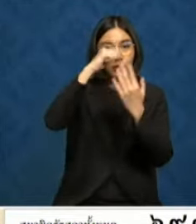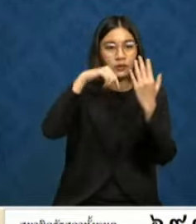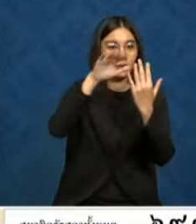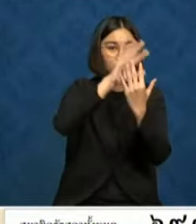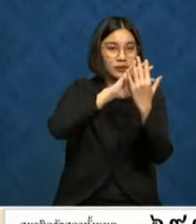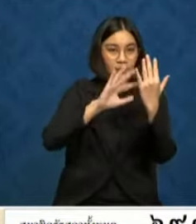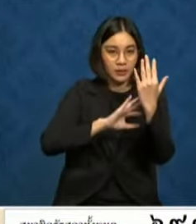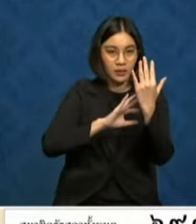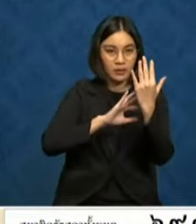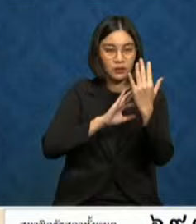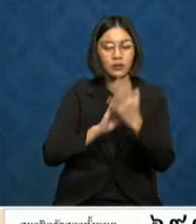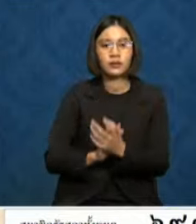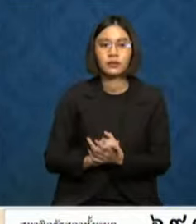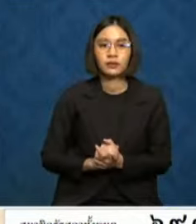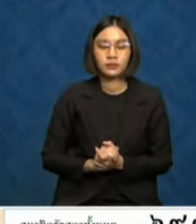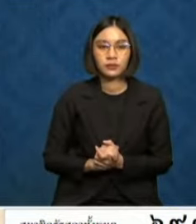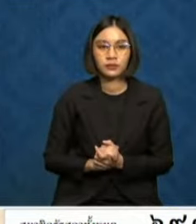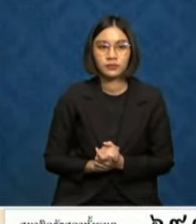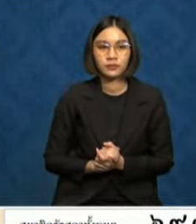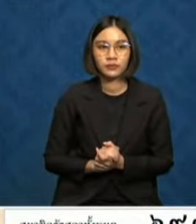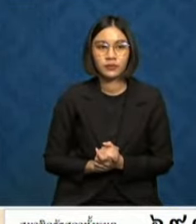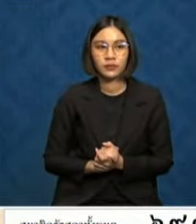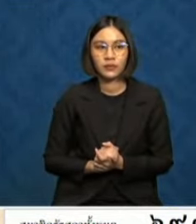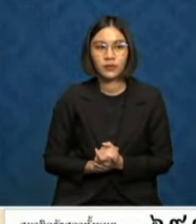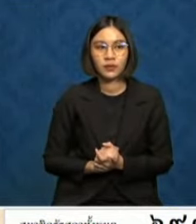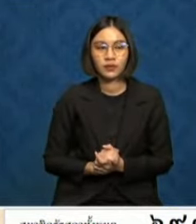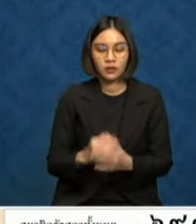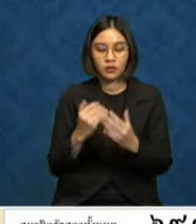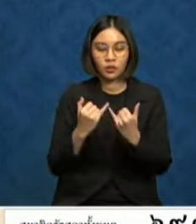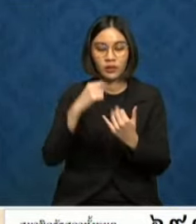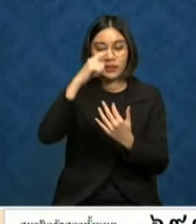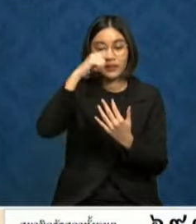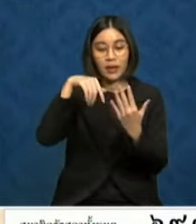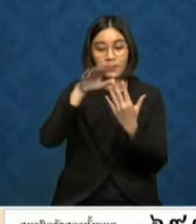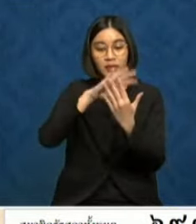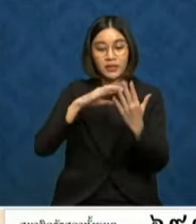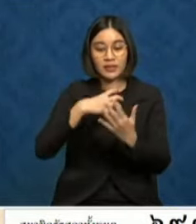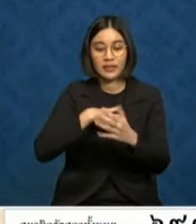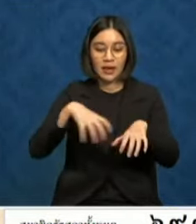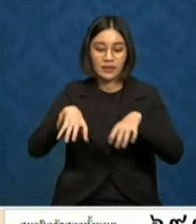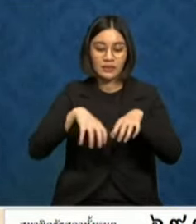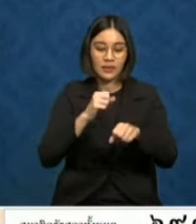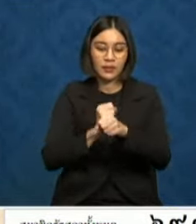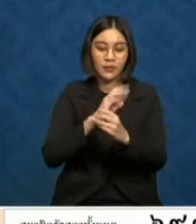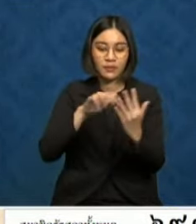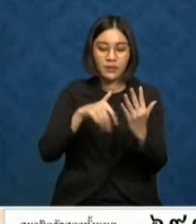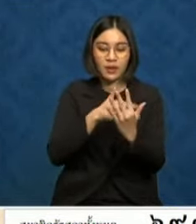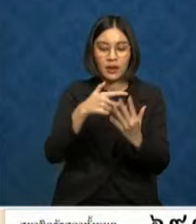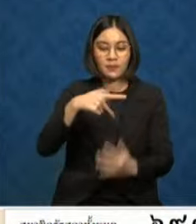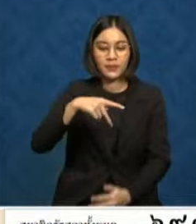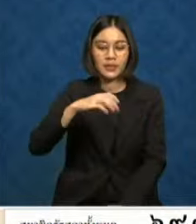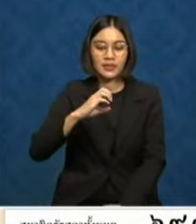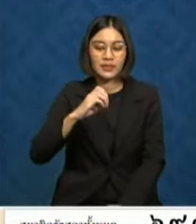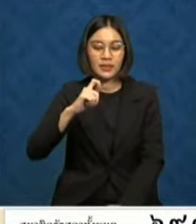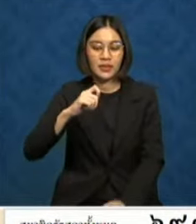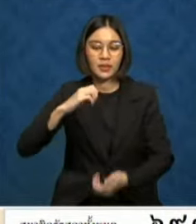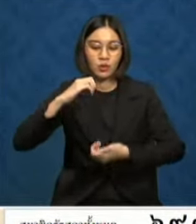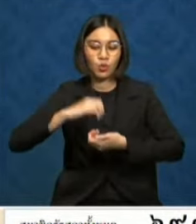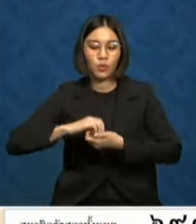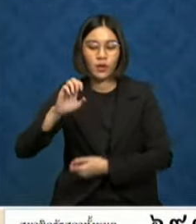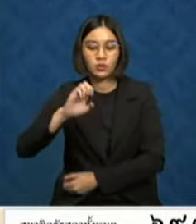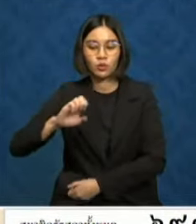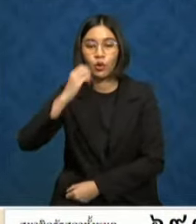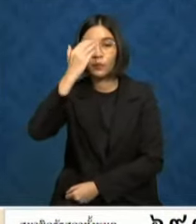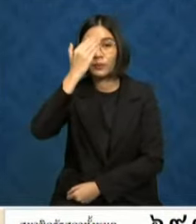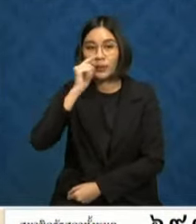ไทยในสิ่งที่นำมาสู่การที่ไทยเราต้องการจัดทำ PCA กับสหภาพยุโรปนะคะเนื่องจากส